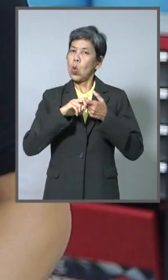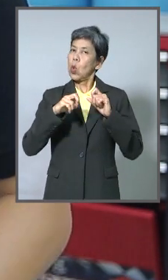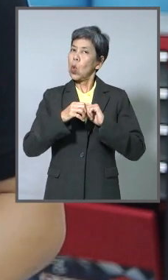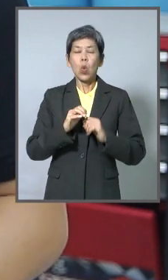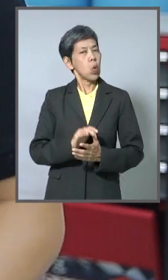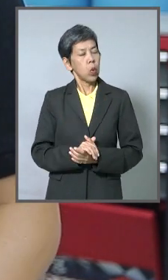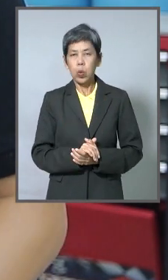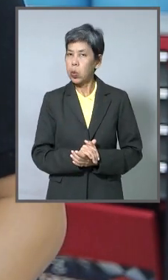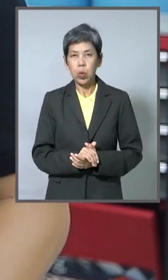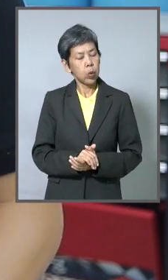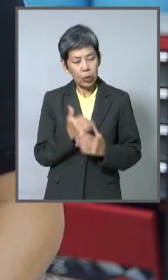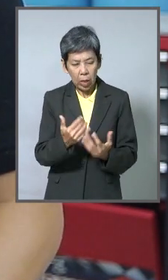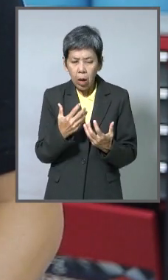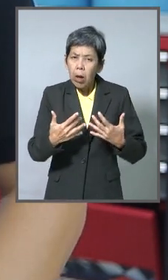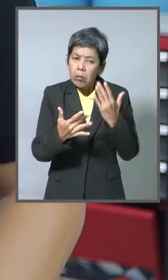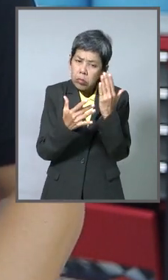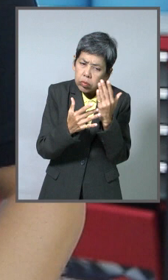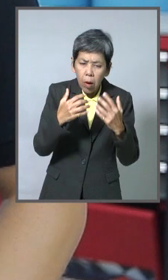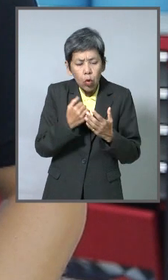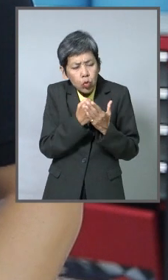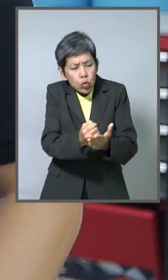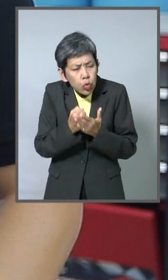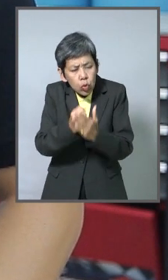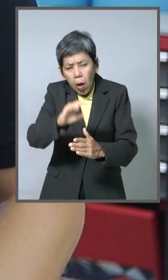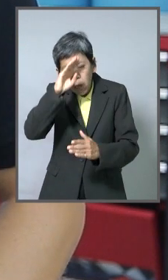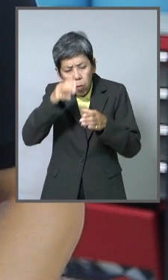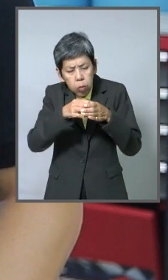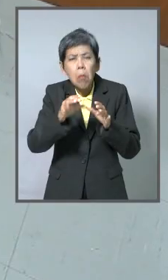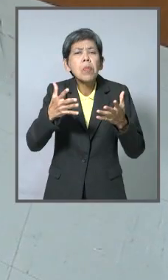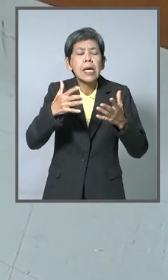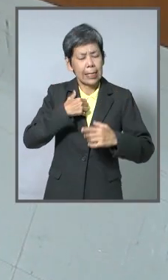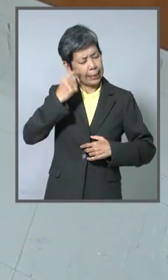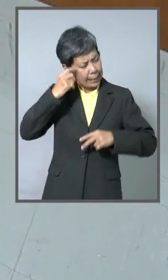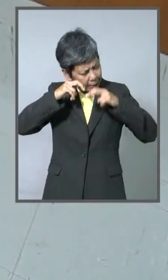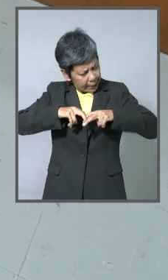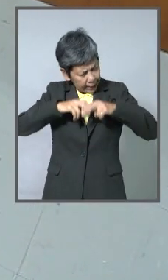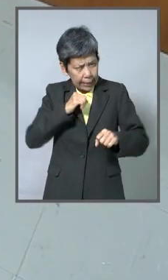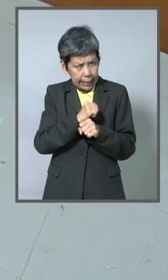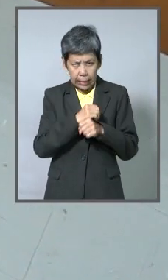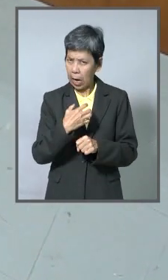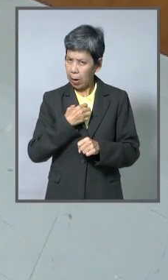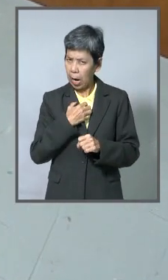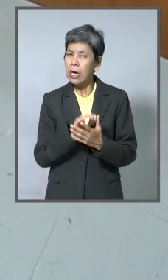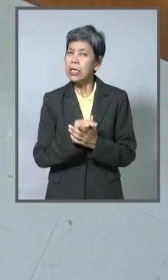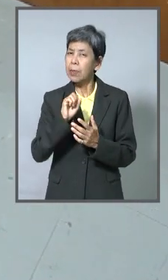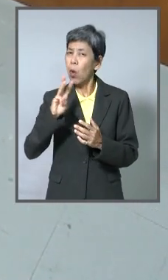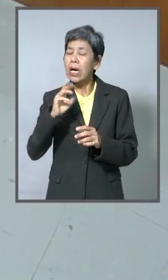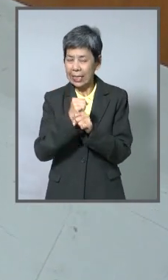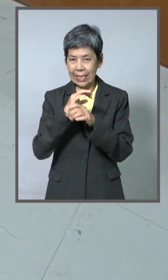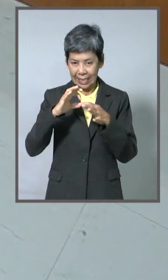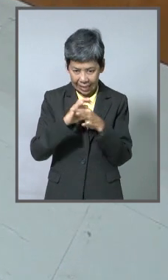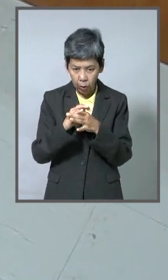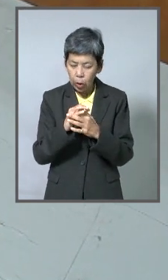ตุนะครับซึ่งเรามองว่าเป็นปัญหาใหญ่ของประเทศเราซึ่งมันยังไม่มีอุปกรณ์ที่จะซัพพอร์ตผู้ป่วยกลุ่มเหล่านี้นะครับเราคิดค้น Space Walker ขึ้นม